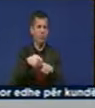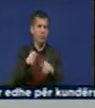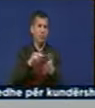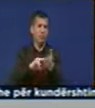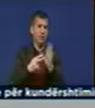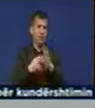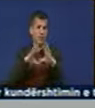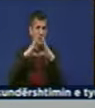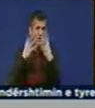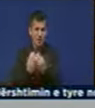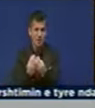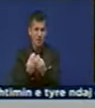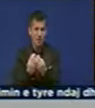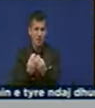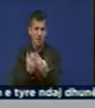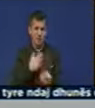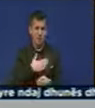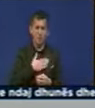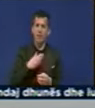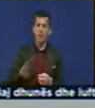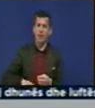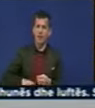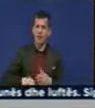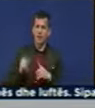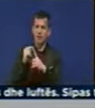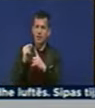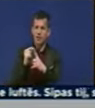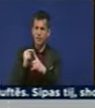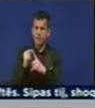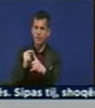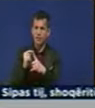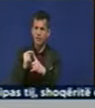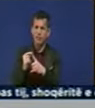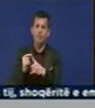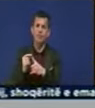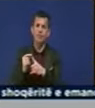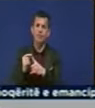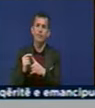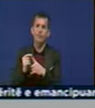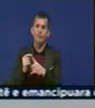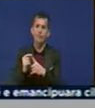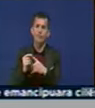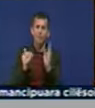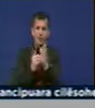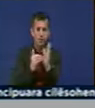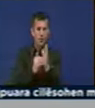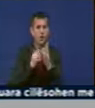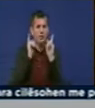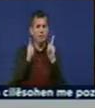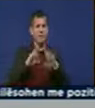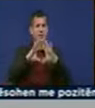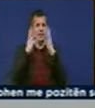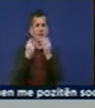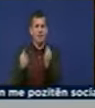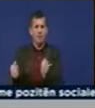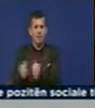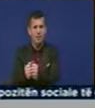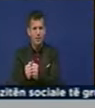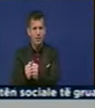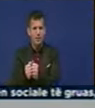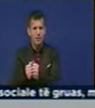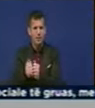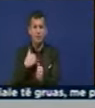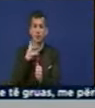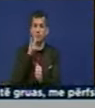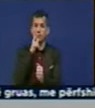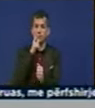pengesaj që i kemi në gratë e luginës së Preshevës, duhet të jemi të gjitha të bashkuara dhe kërkoj